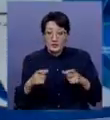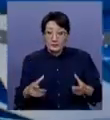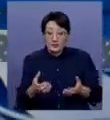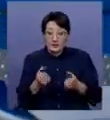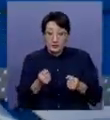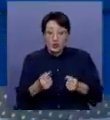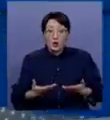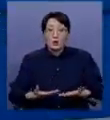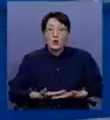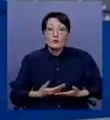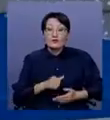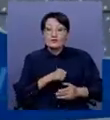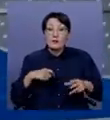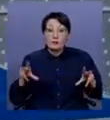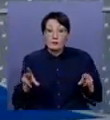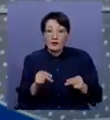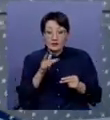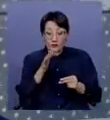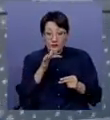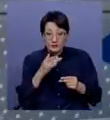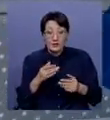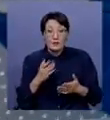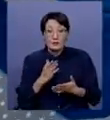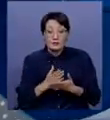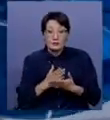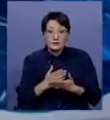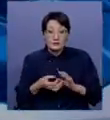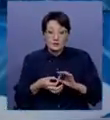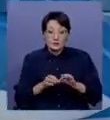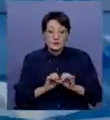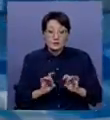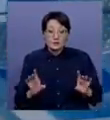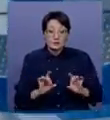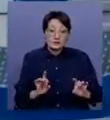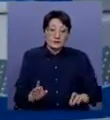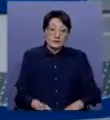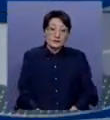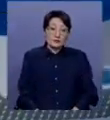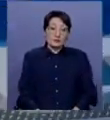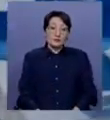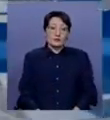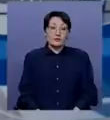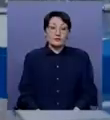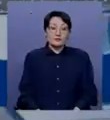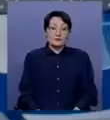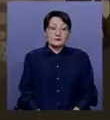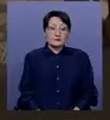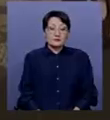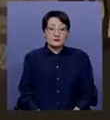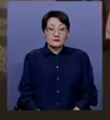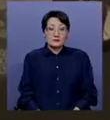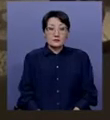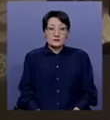алғанын өмірінің ең бақытты сәттеріне балайды. Толығырақ Асылбек Тойбектің бейнематериалында.